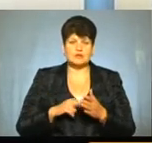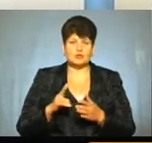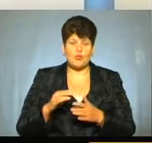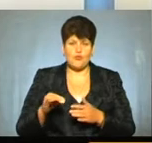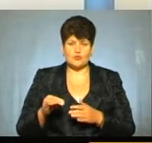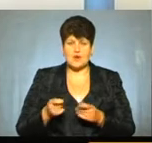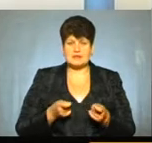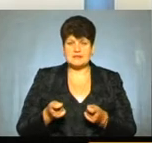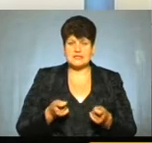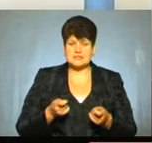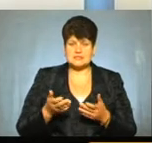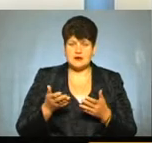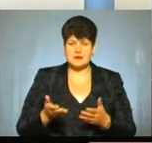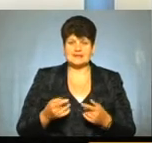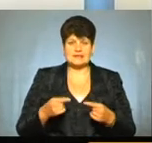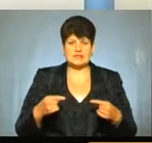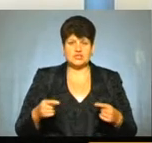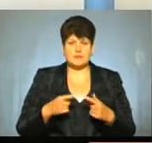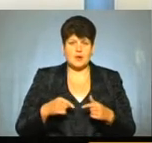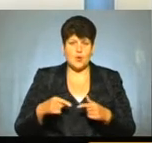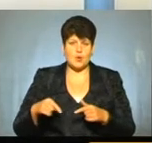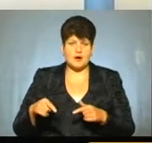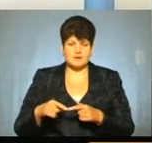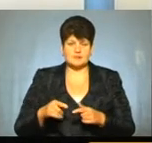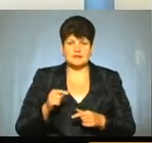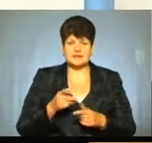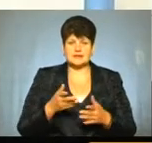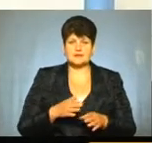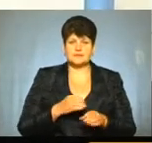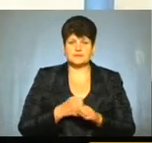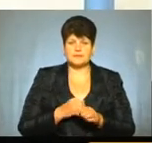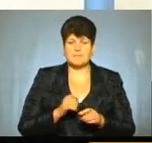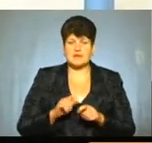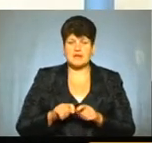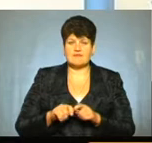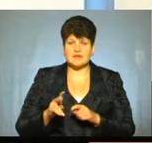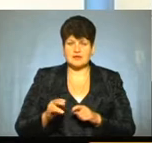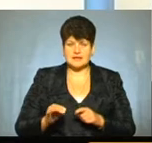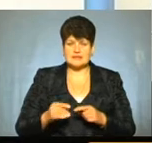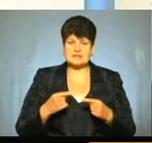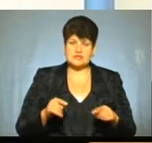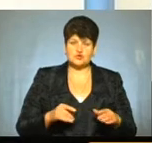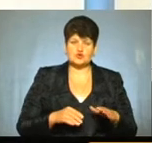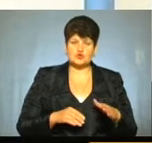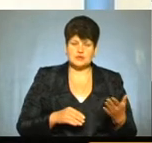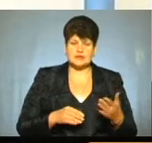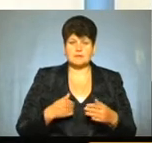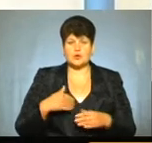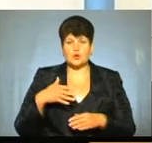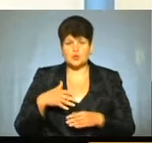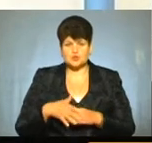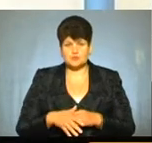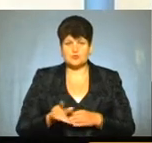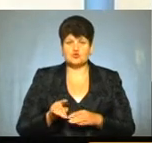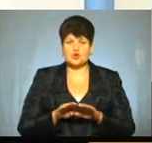податковою адміністрацією, з іншими органами, так, ті, які здійснюють перевірки. Ось. З іншої сторони, ми